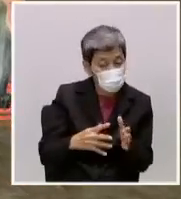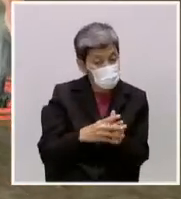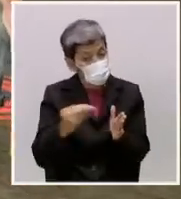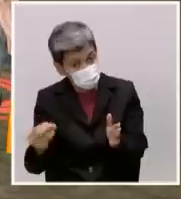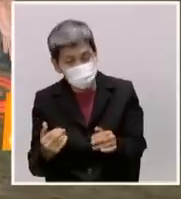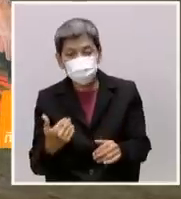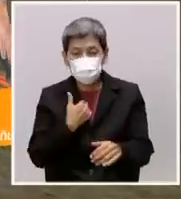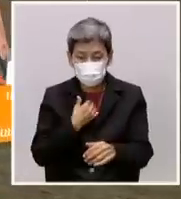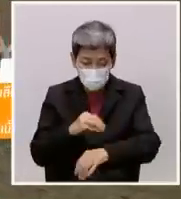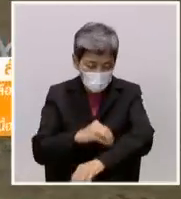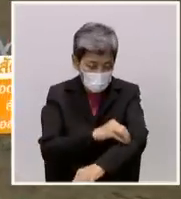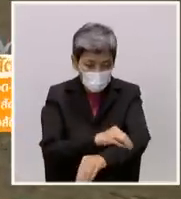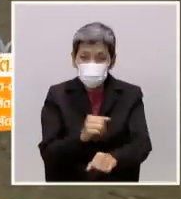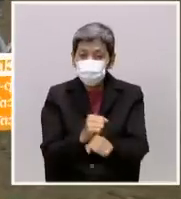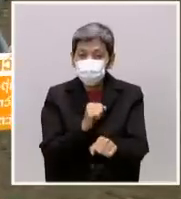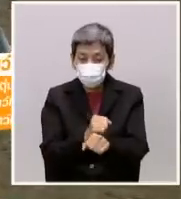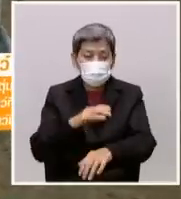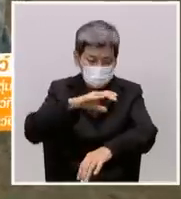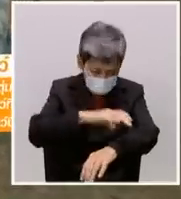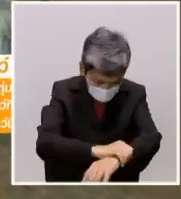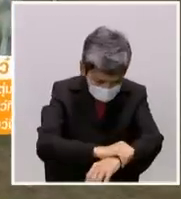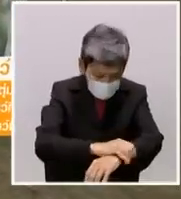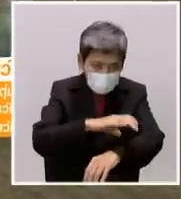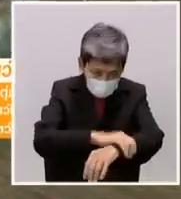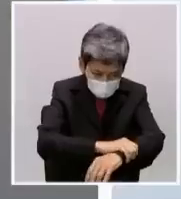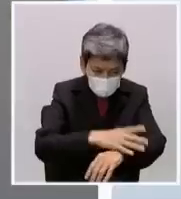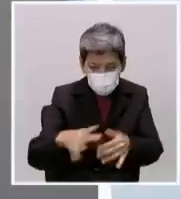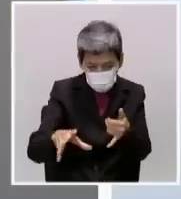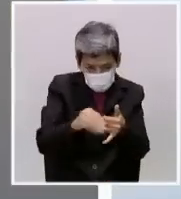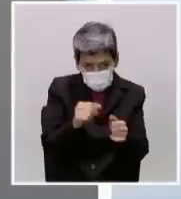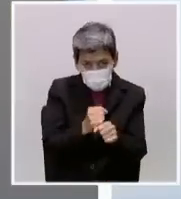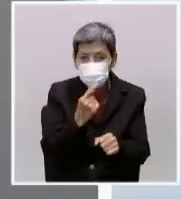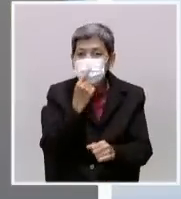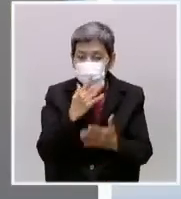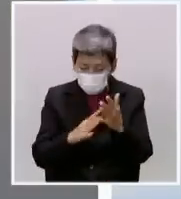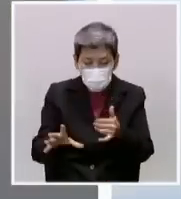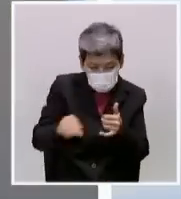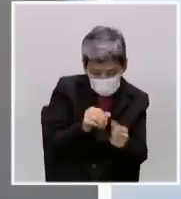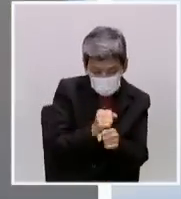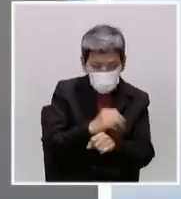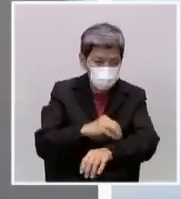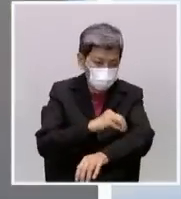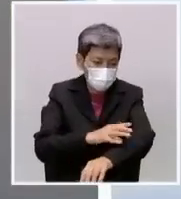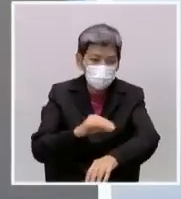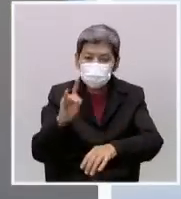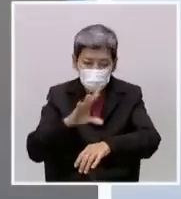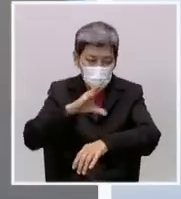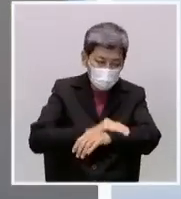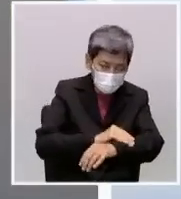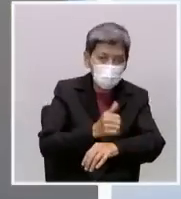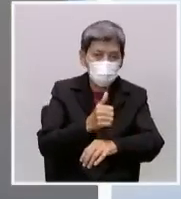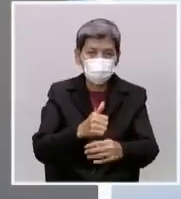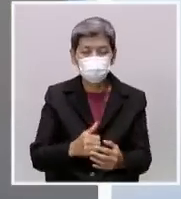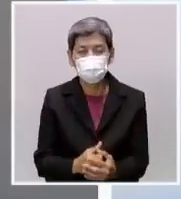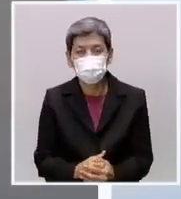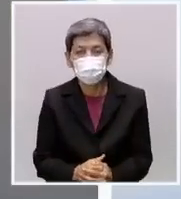ายๆโดยเชื้อแพร่กระจายผ่านการสัมผัสสารคัดหลั่งหรือว่าเลือดของผู้ป่วยหรือตุ่มหนองของสัตว์ที่ติดเชื้อนั่นเ